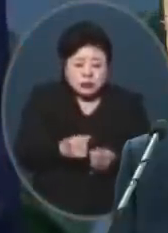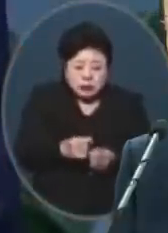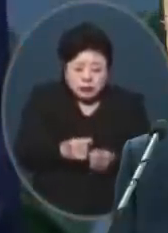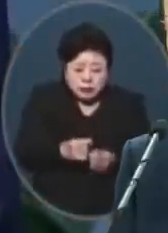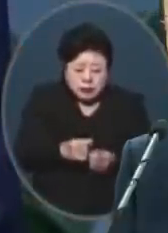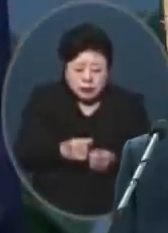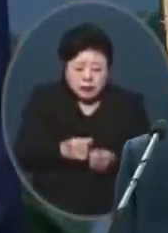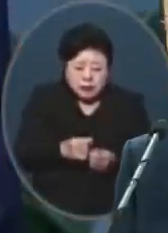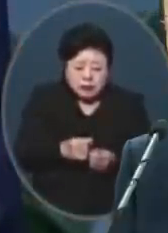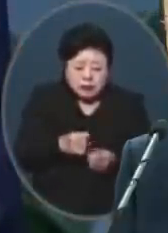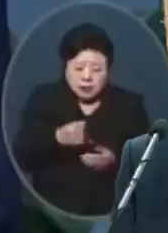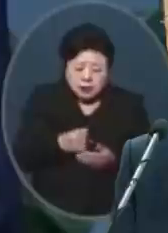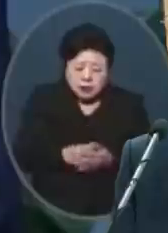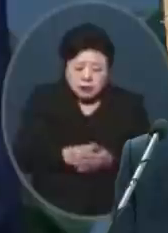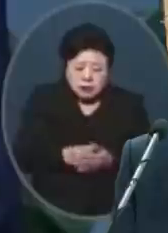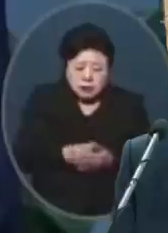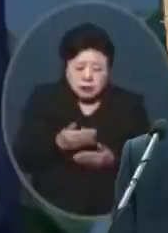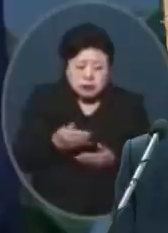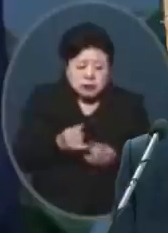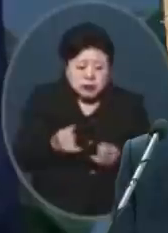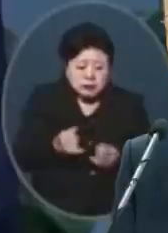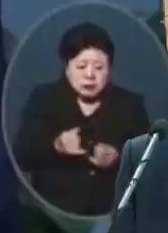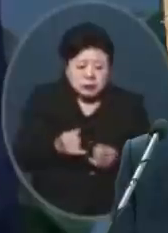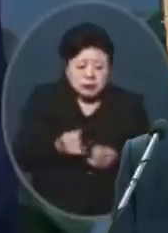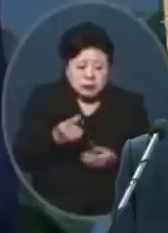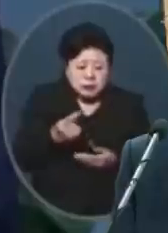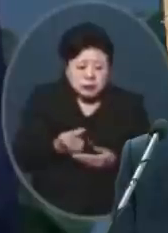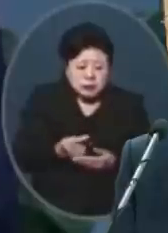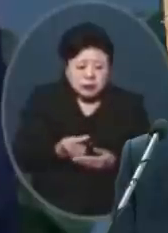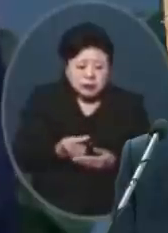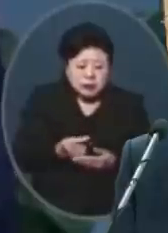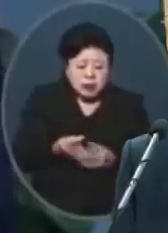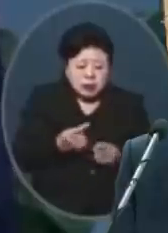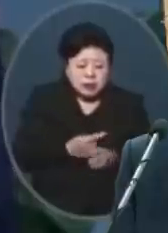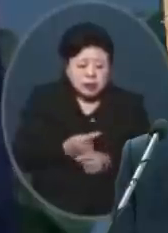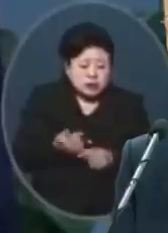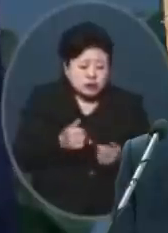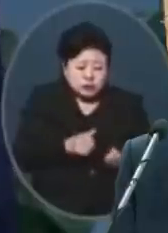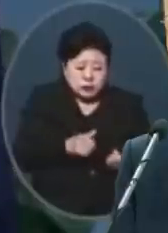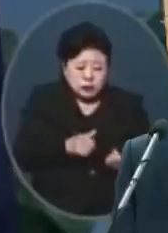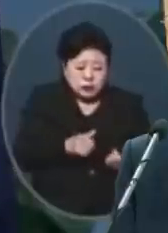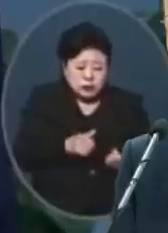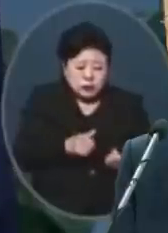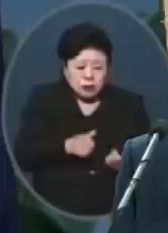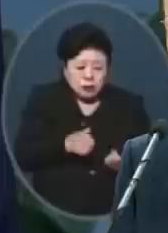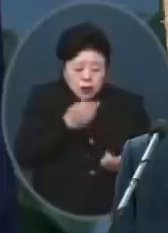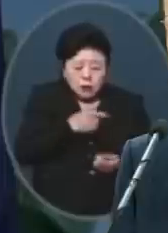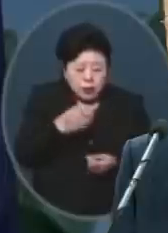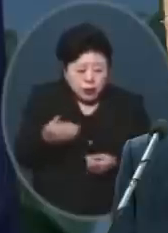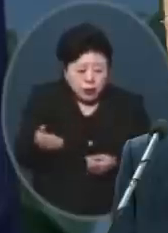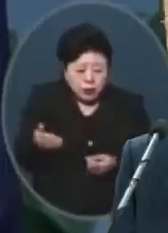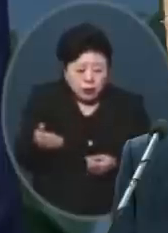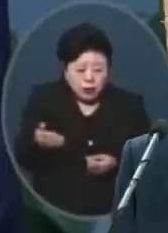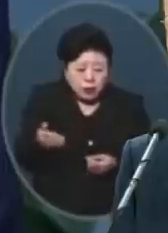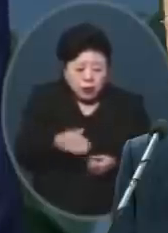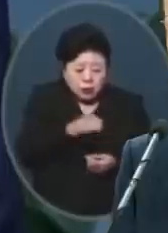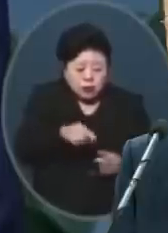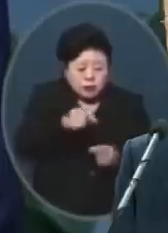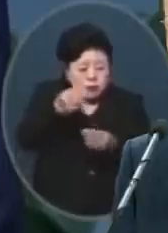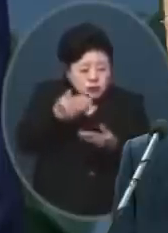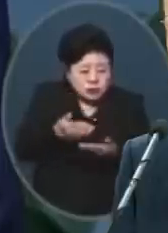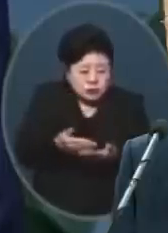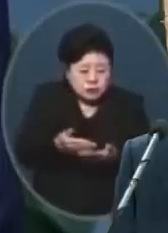직업에 증일신 사람들을 위해서 대신 죽음으로 보혈로 우리를